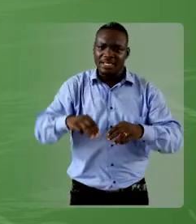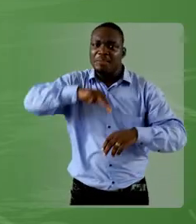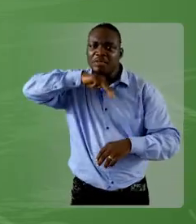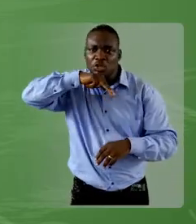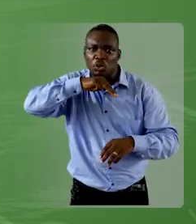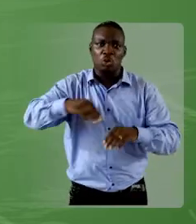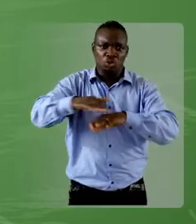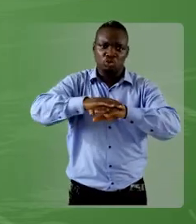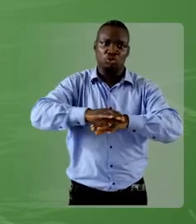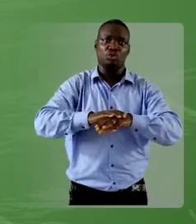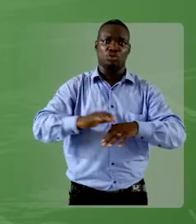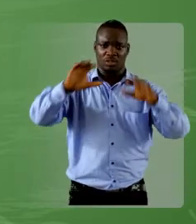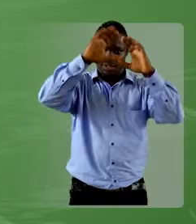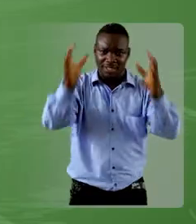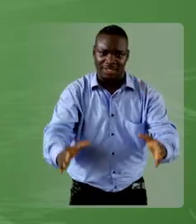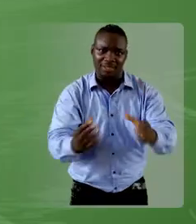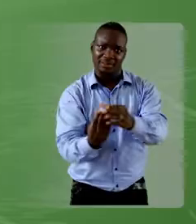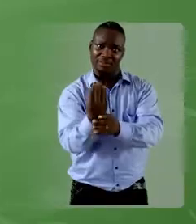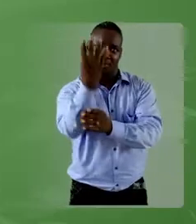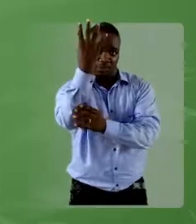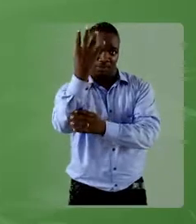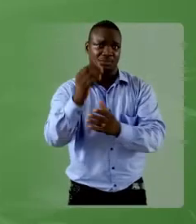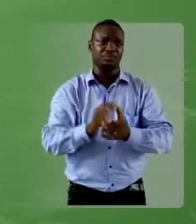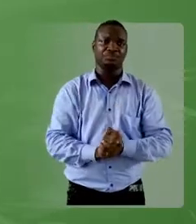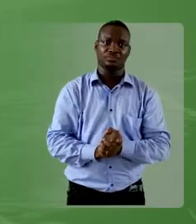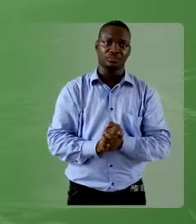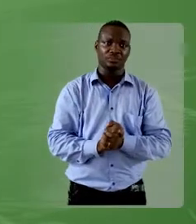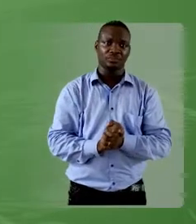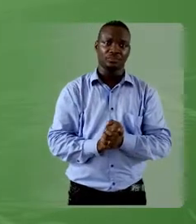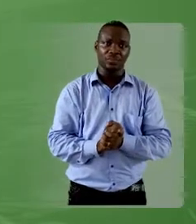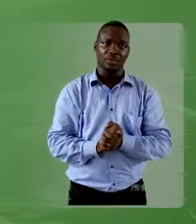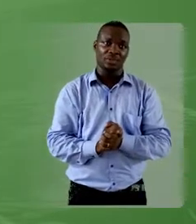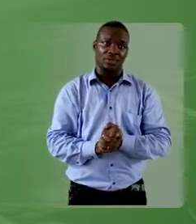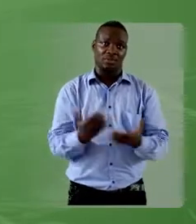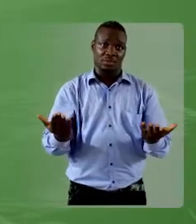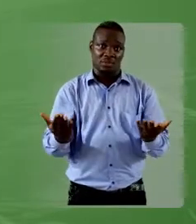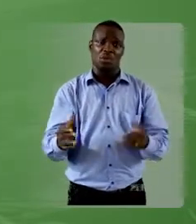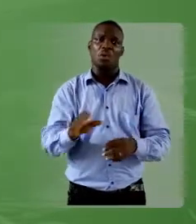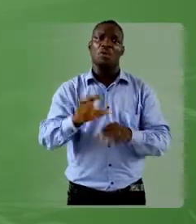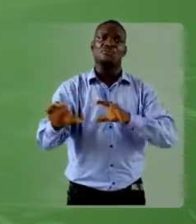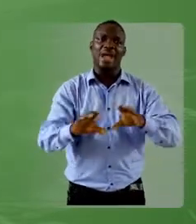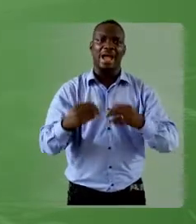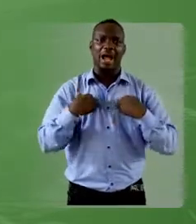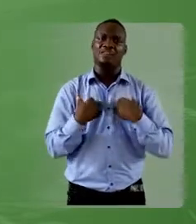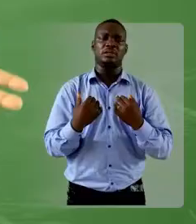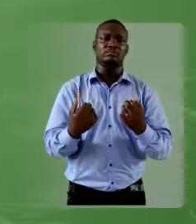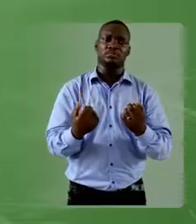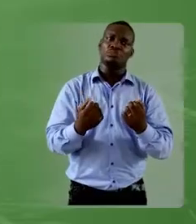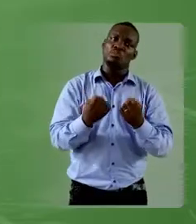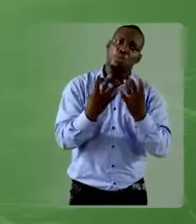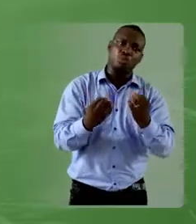des affleurements au cours des levées géologiques. Elle se déroule en plusieurs étapes qui